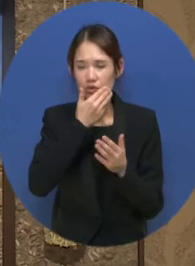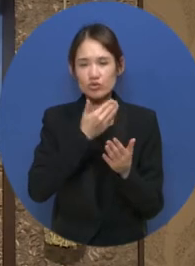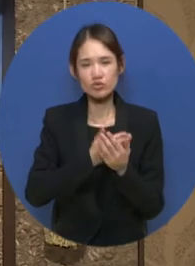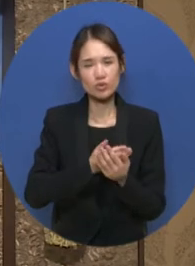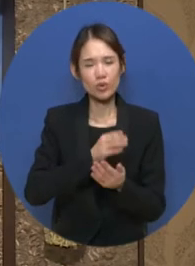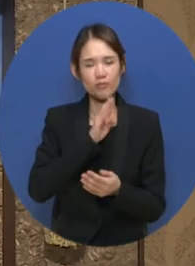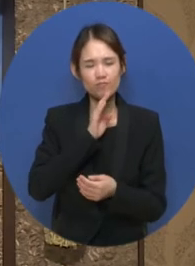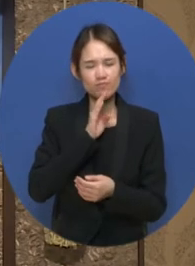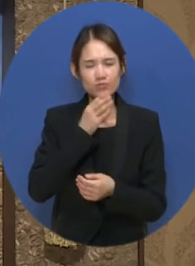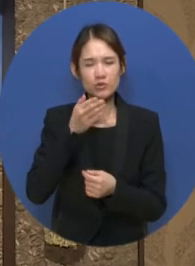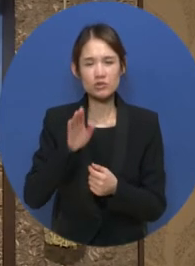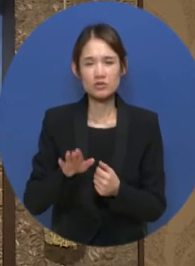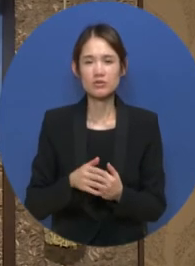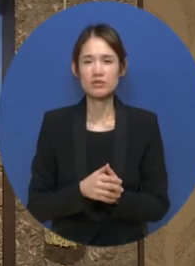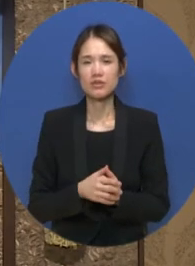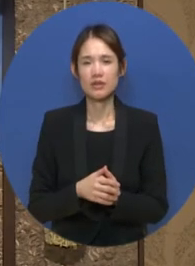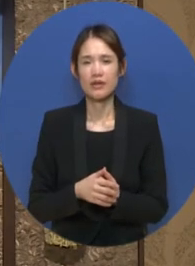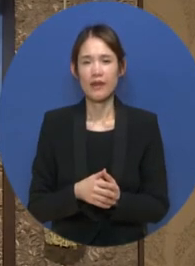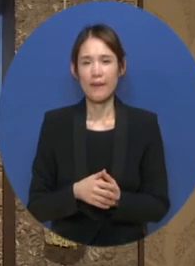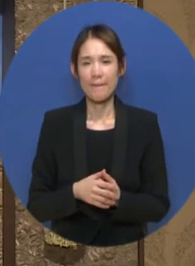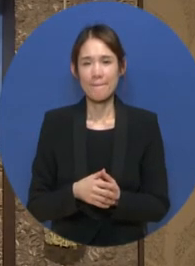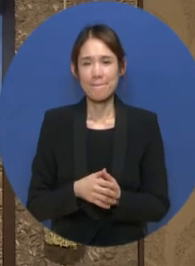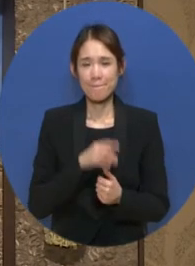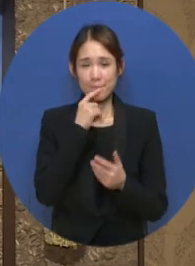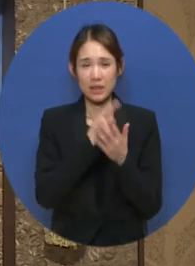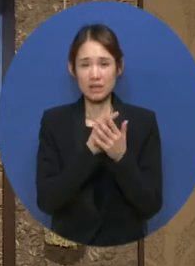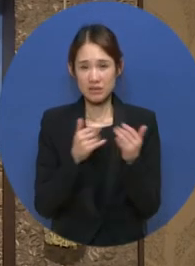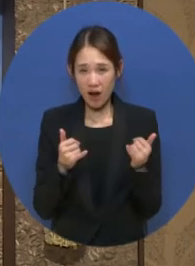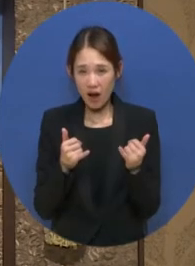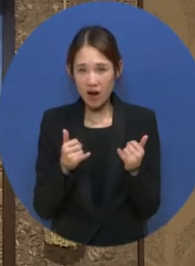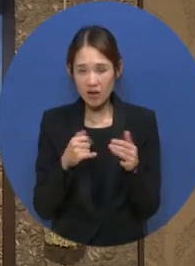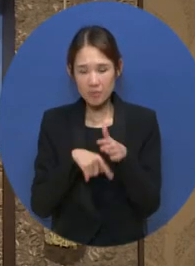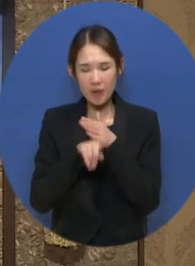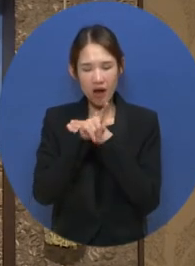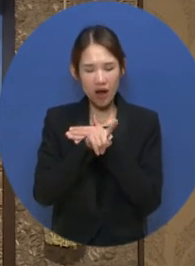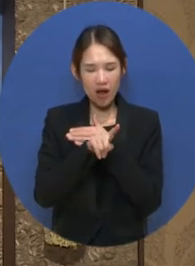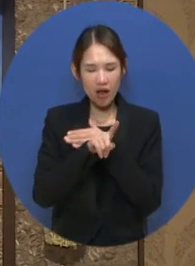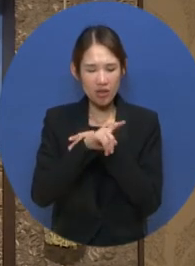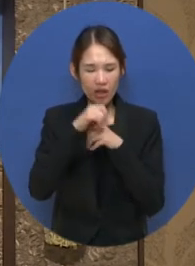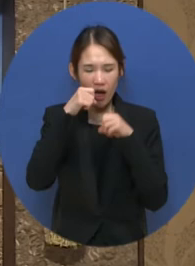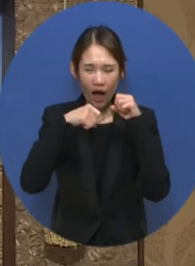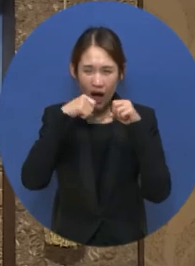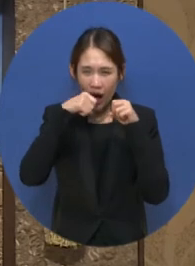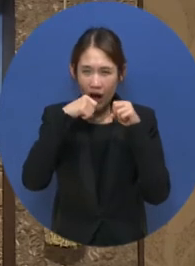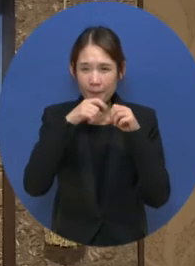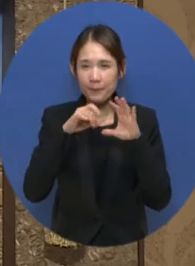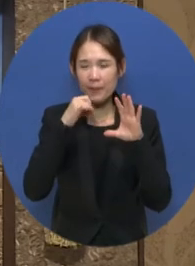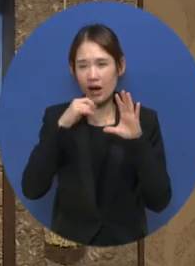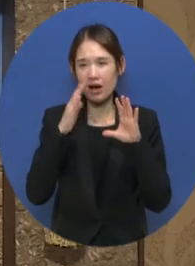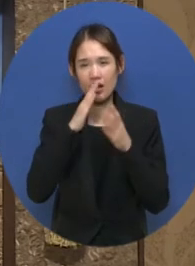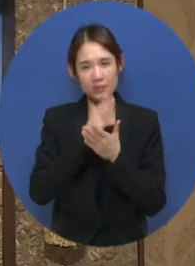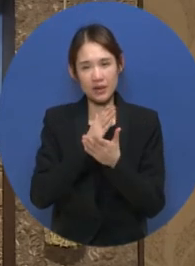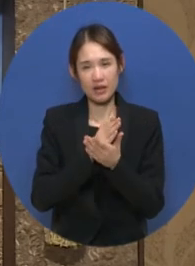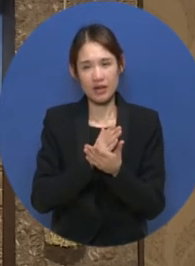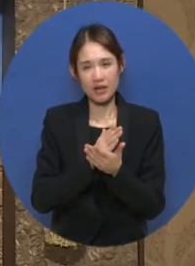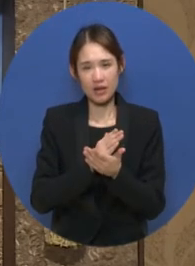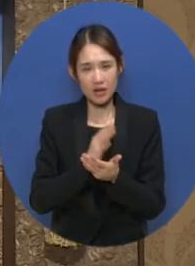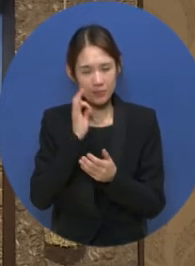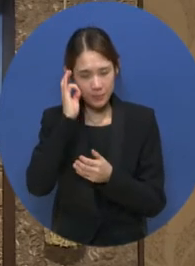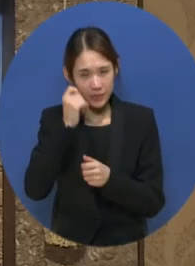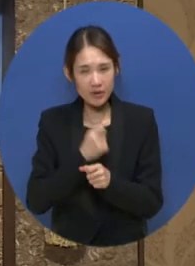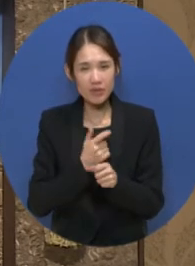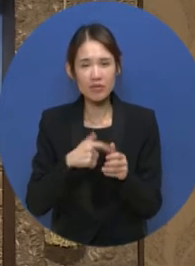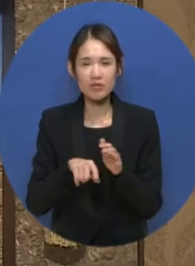정보보호 도색에 중요하지만 피해자 분들이 사실은 바깥에 노출되지 않게 하기 위해서 실무단 애를 쓰는데